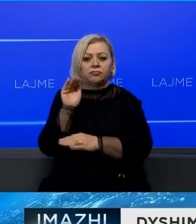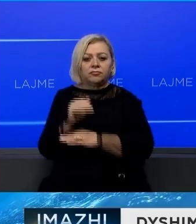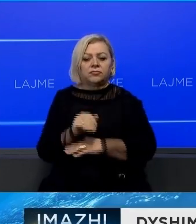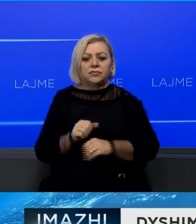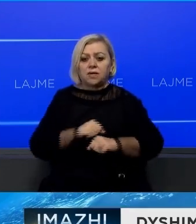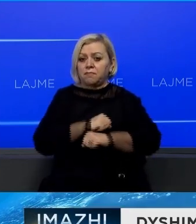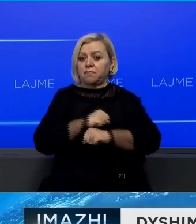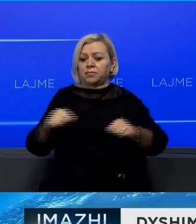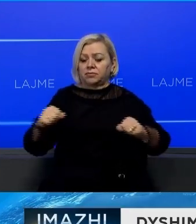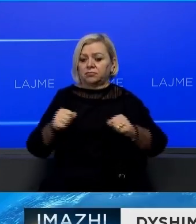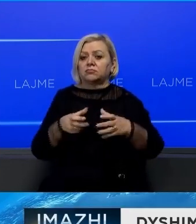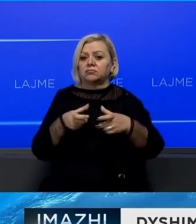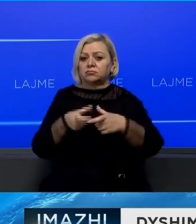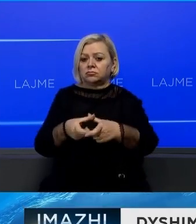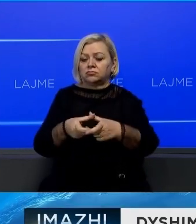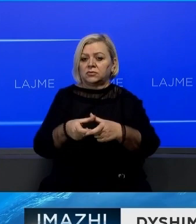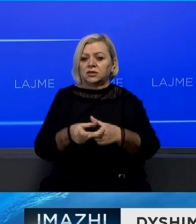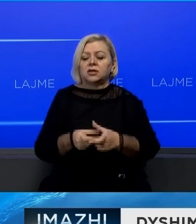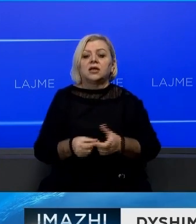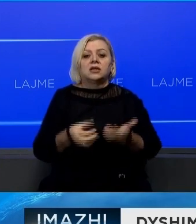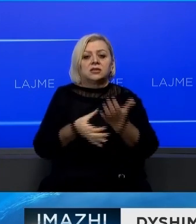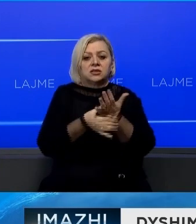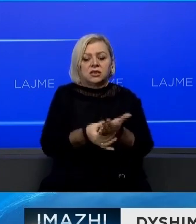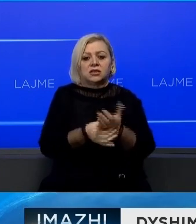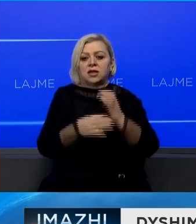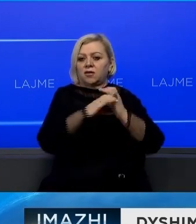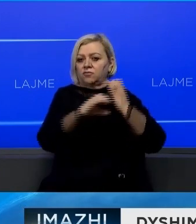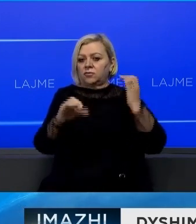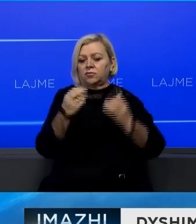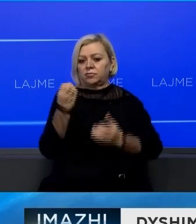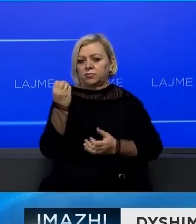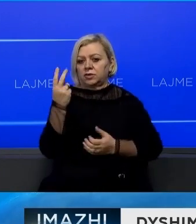mjete shpërthyese në stacionin autobusve në